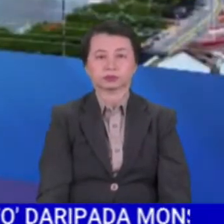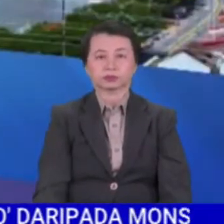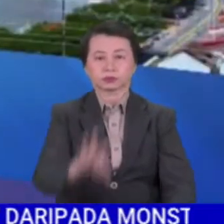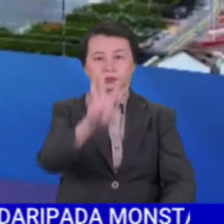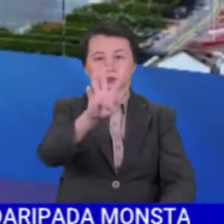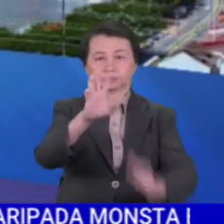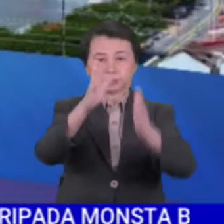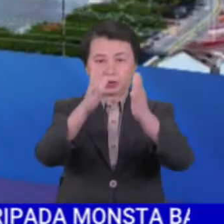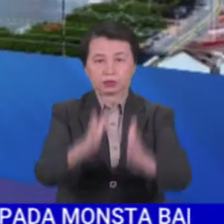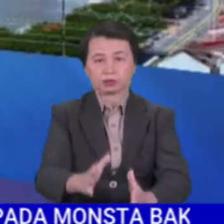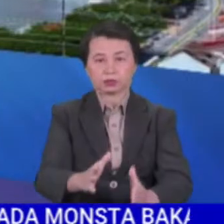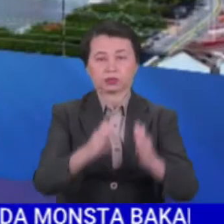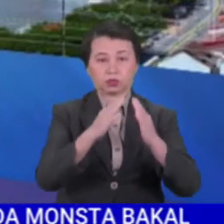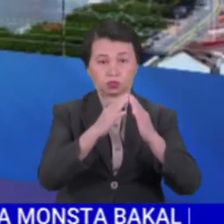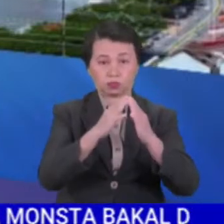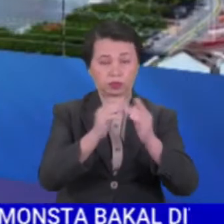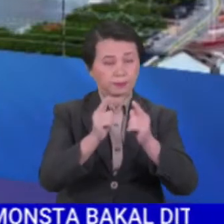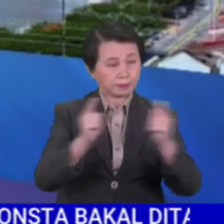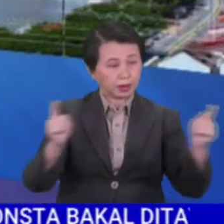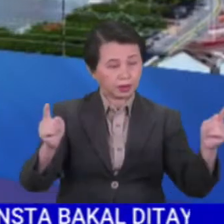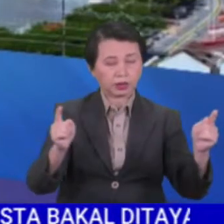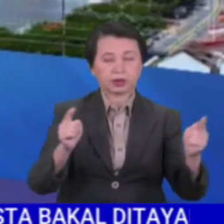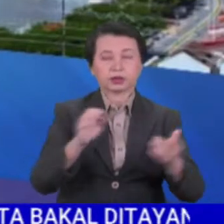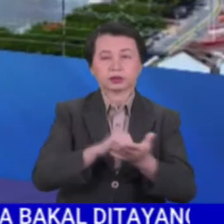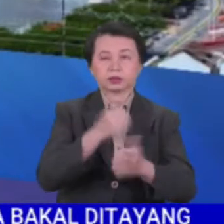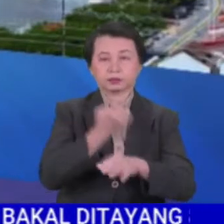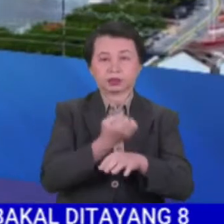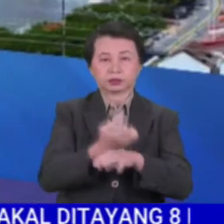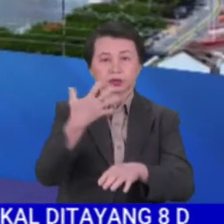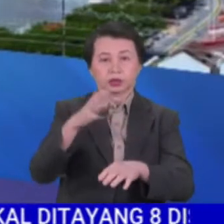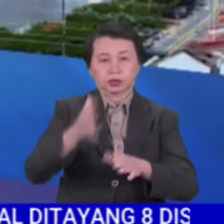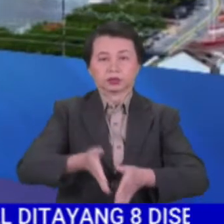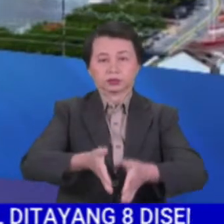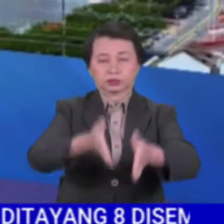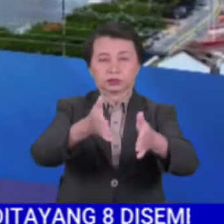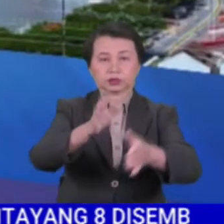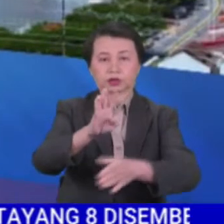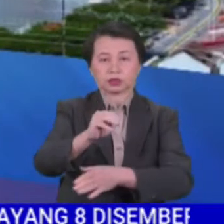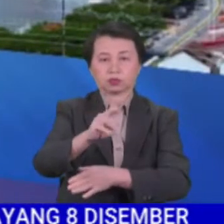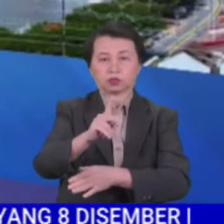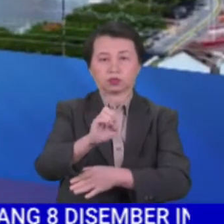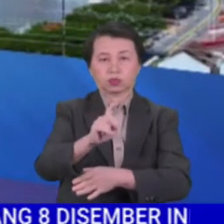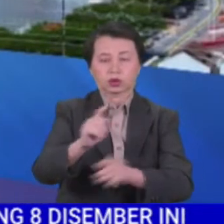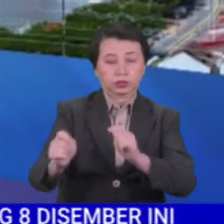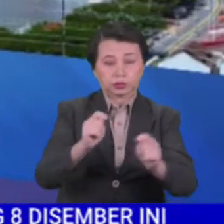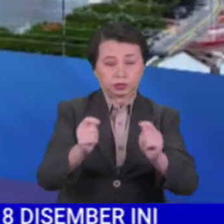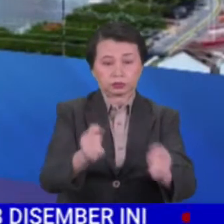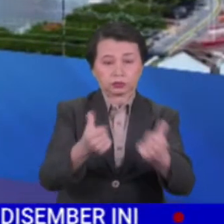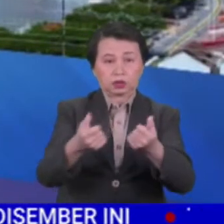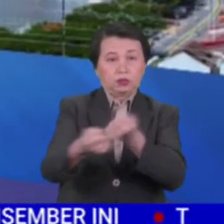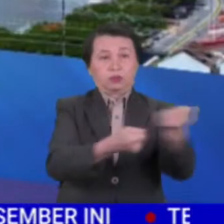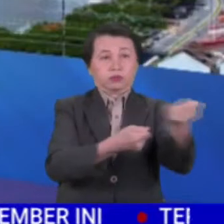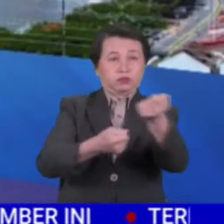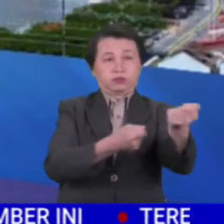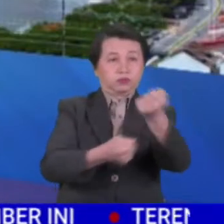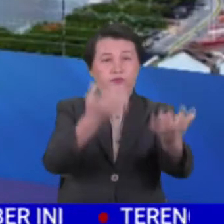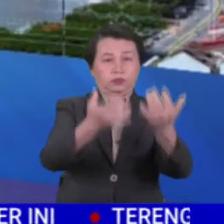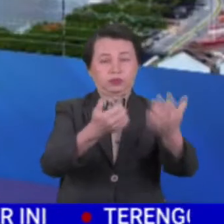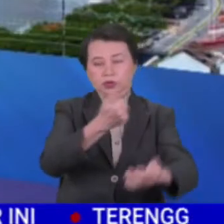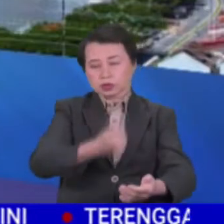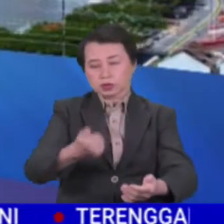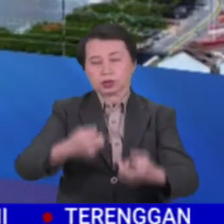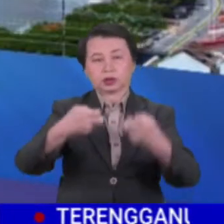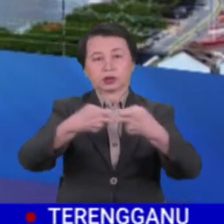Empat orang penghuni sebuah rumah panjang di Rumah Juki Batu 15 Jalan Selangau Mukah bertindak pantas memadamkan kebakaran